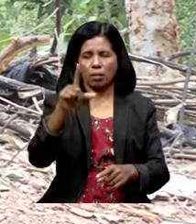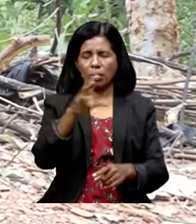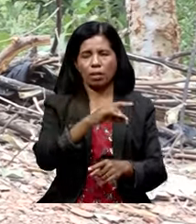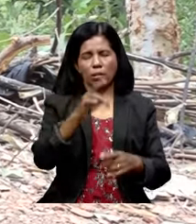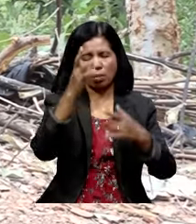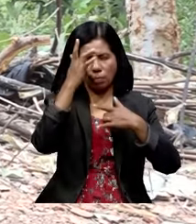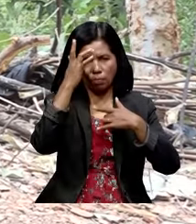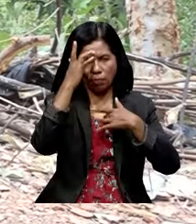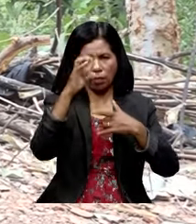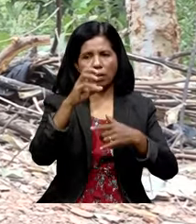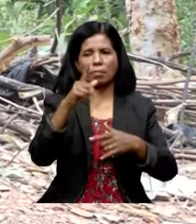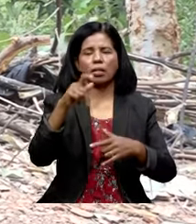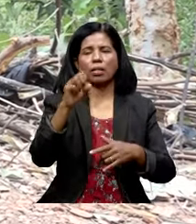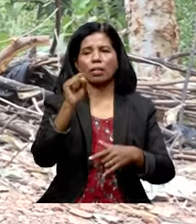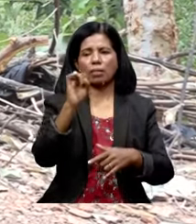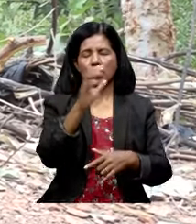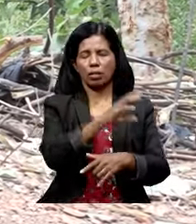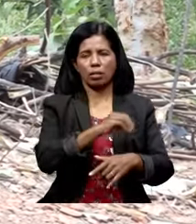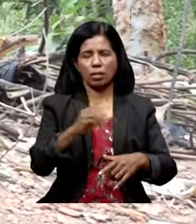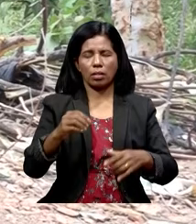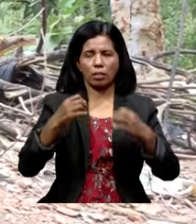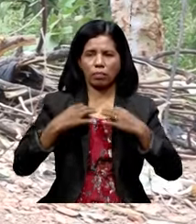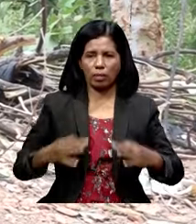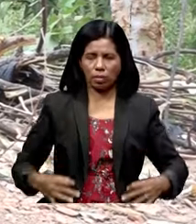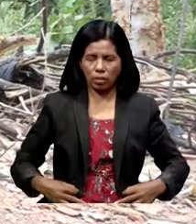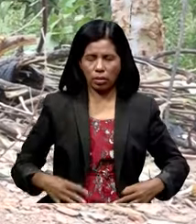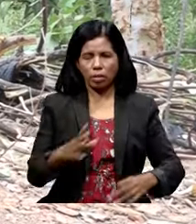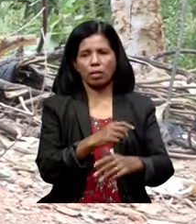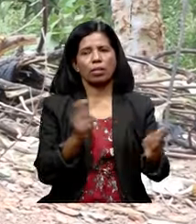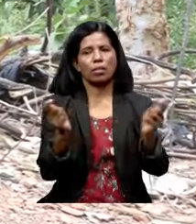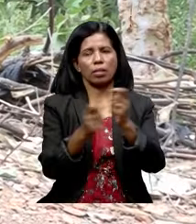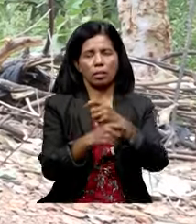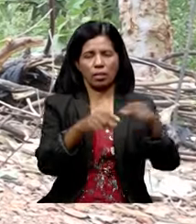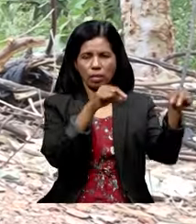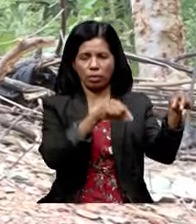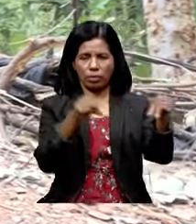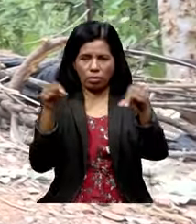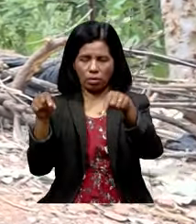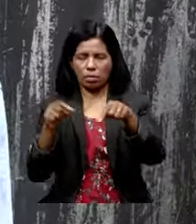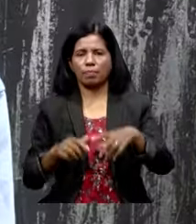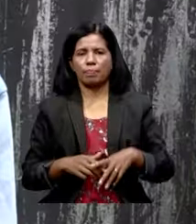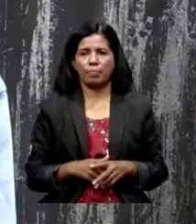moras epilepsia, no nen nye kondisau fisiku transforma sai deficiente.